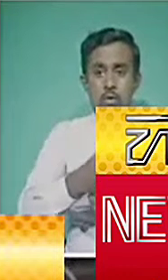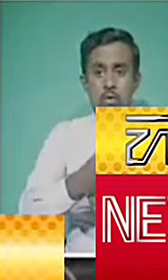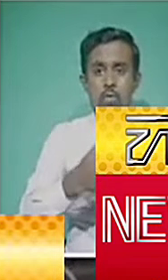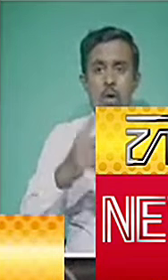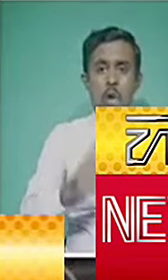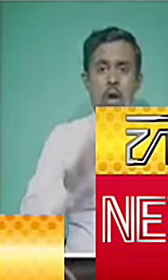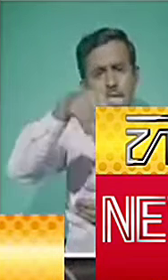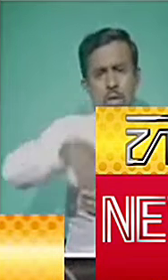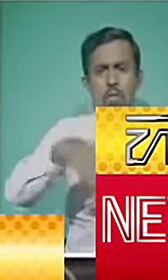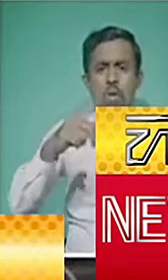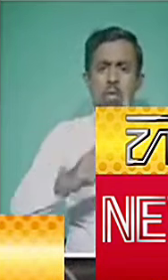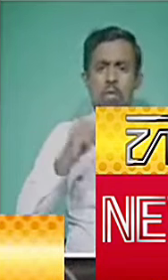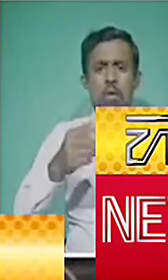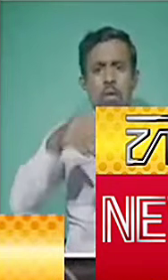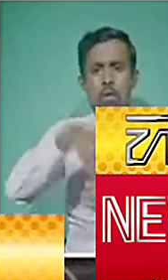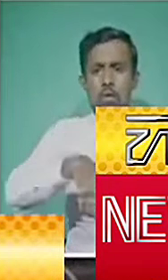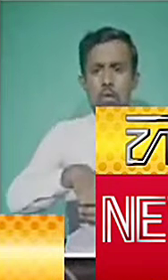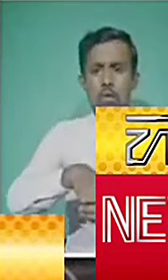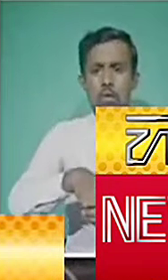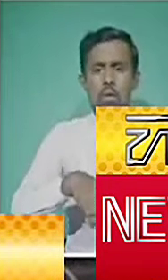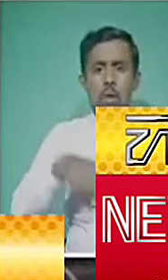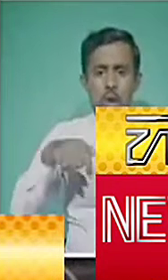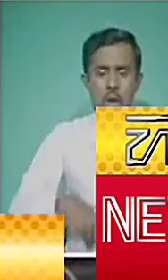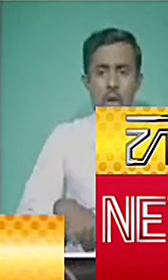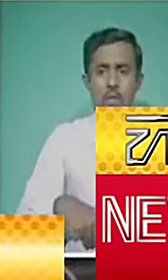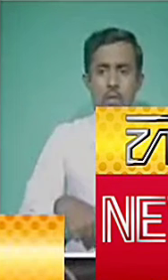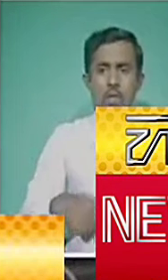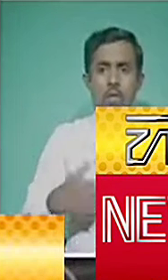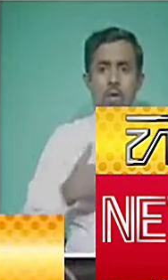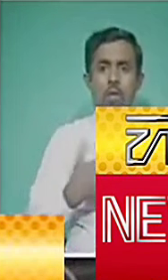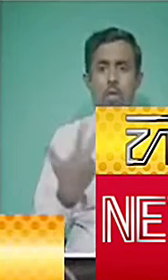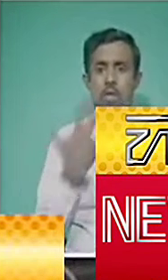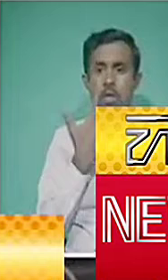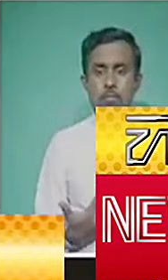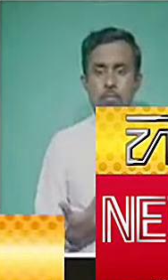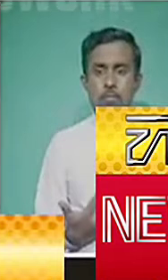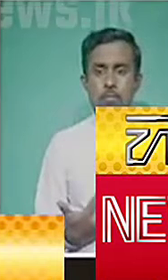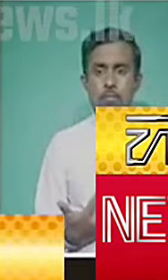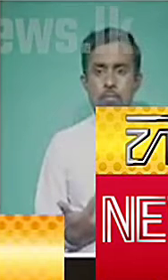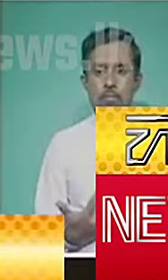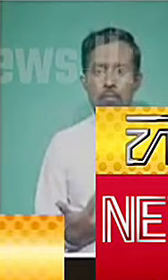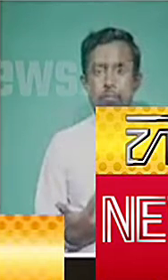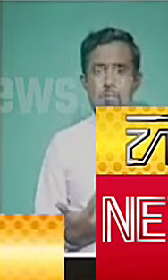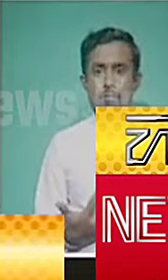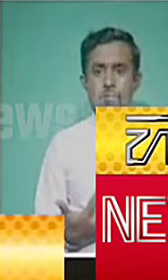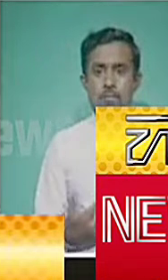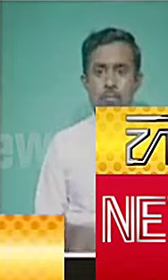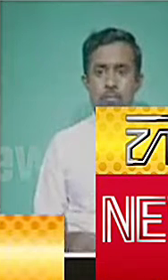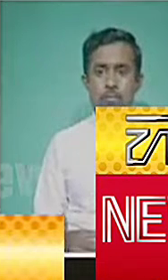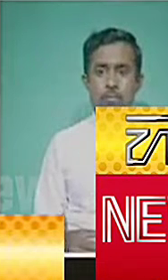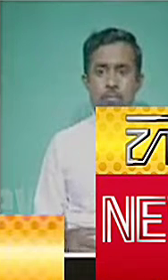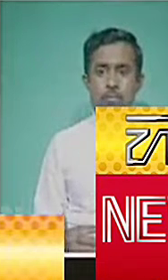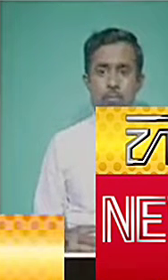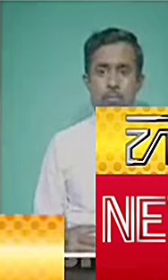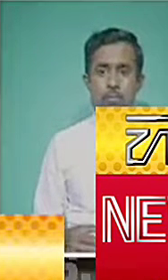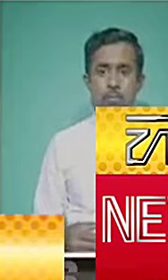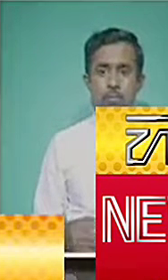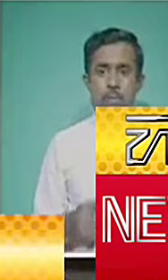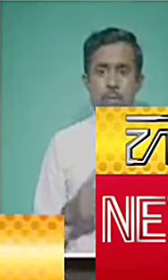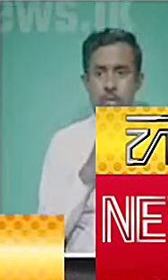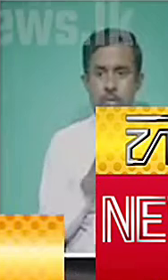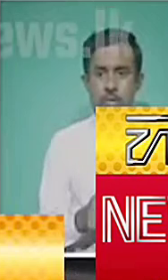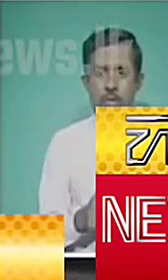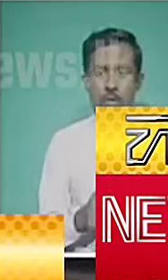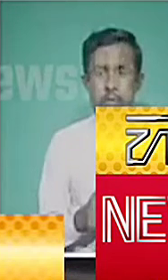කතා කරන්න ඕන ආණ්ඩුව ඇතුළේ. ඒවාගේ තමයි අදෑ මෙතුමිය අපිට බයිනවා පොරු කියන්න. දැන් මට කතා කරන්න දෙනවාද?